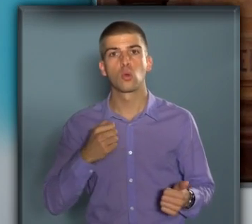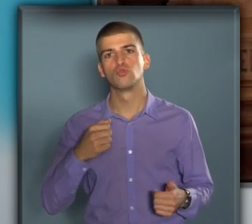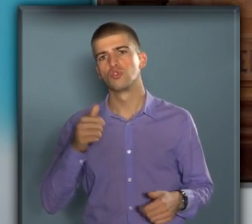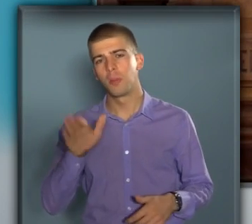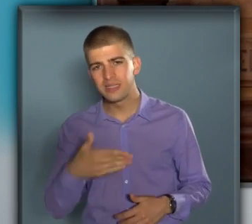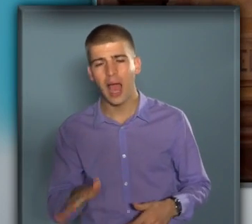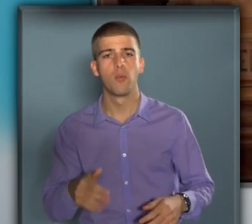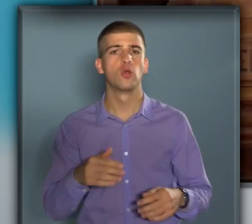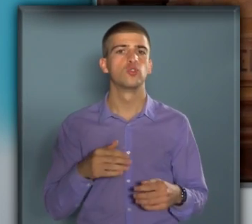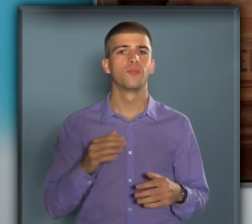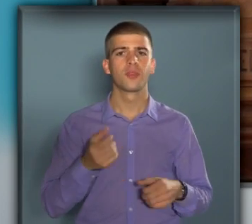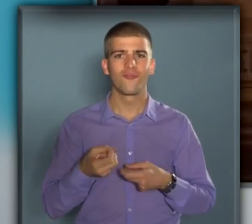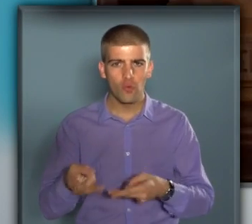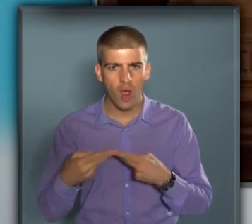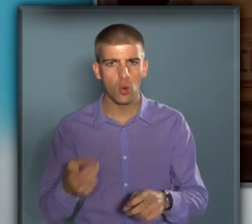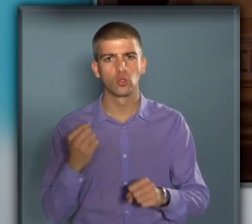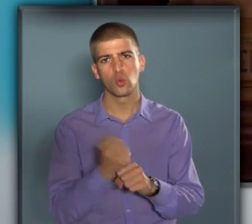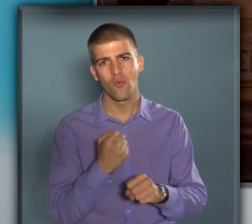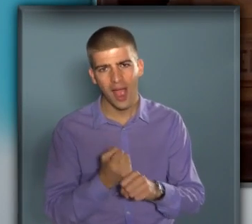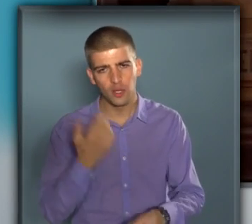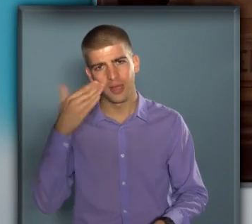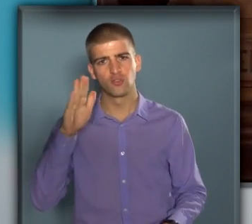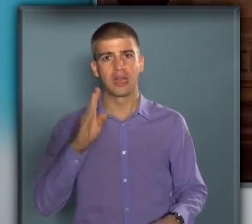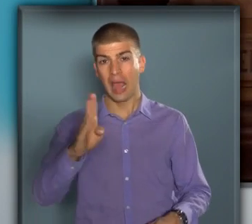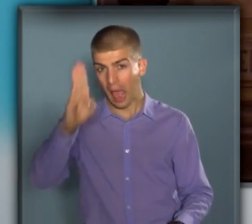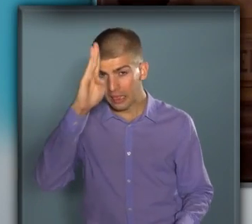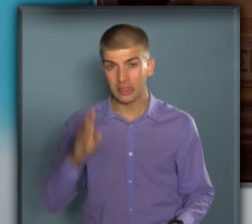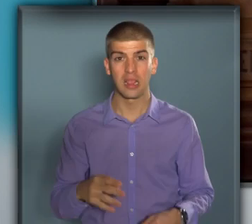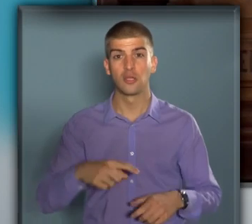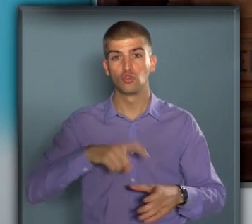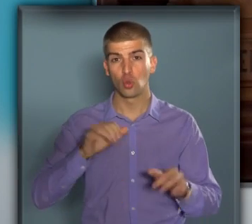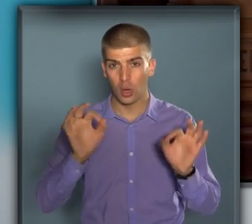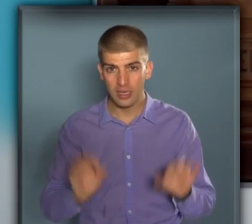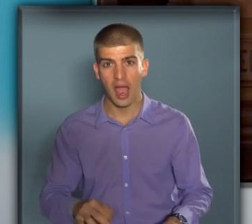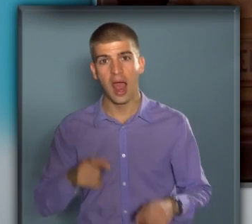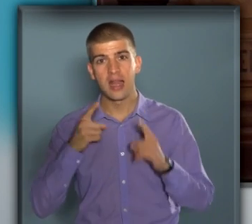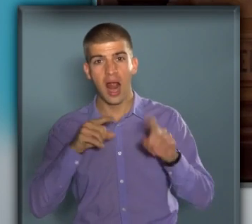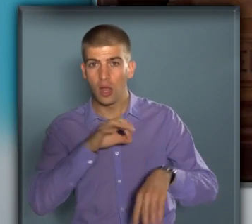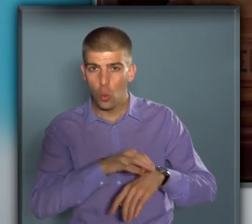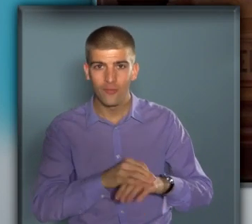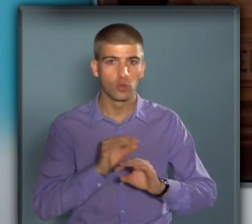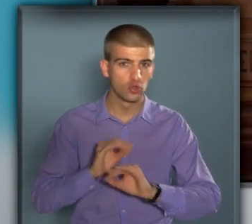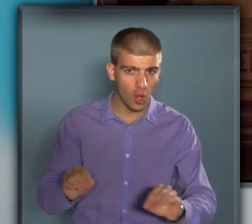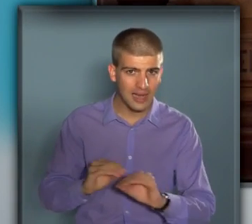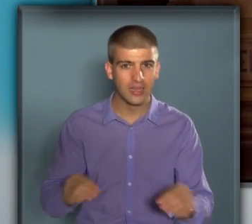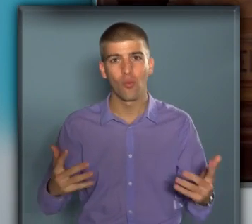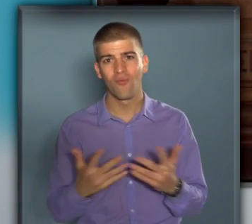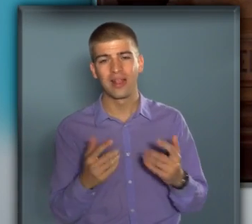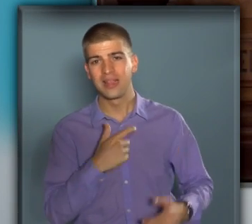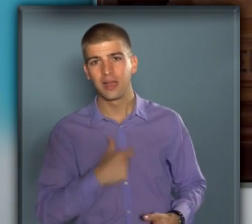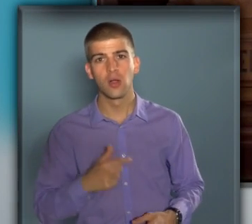napszámos, huvaros, polgári iskola igazgatója, kovácsmester, hentes, sörgyáros, állatorvos, tanító,